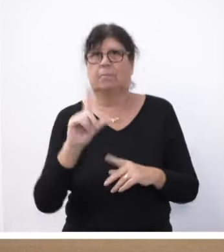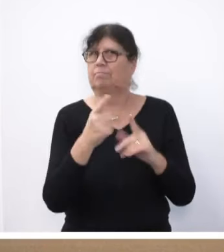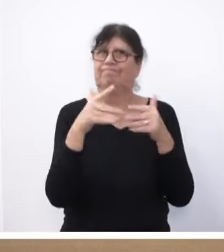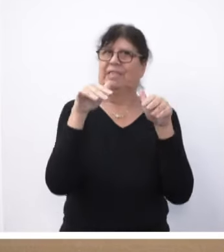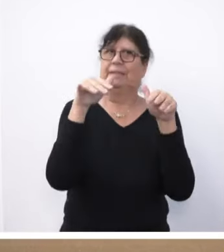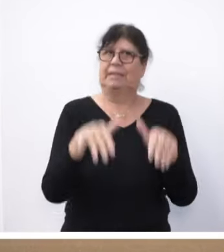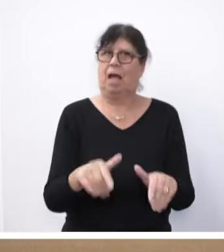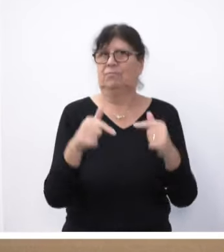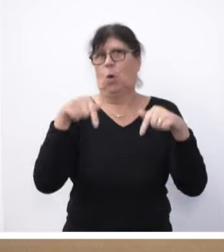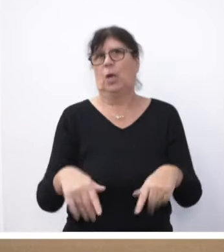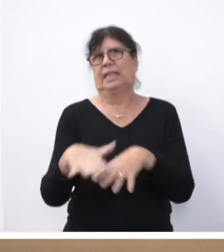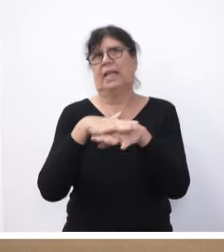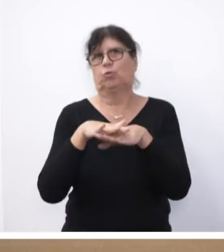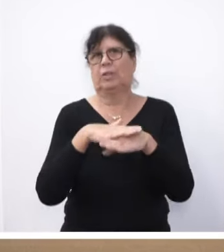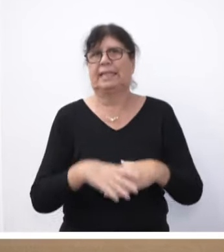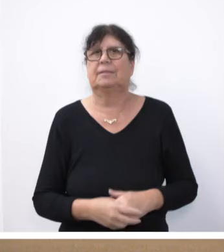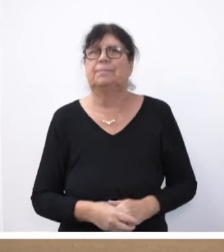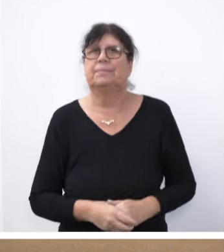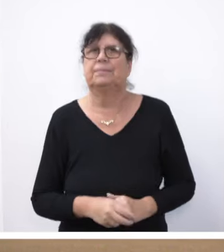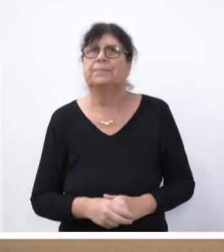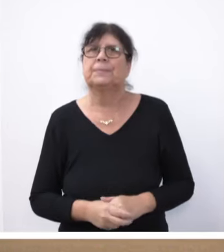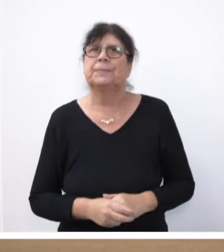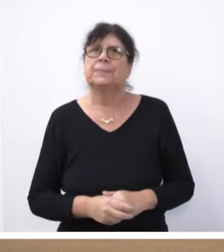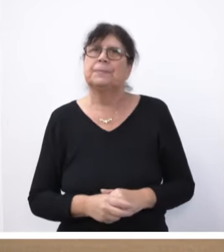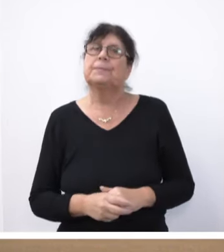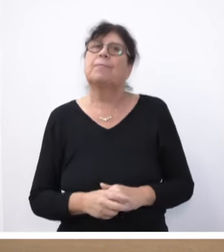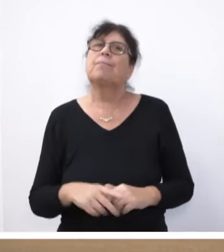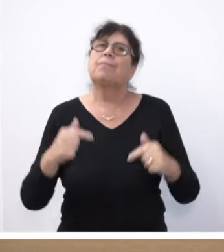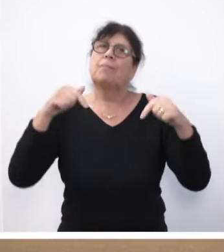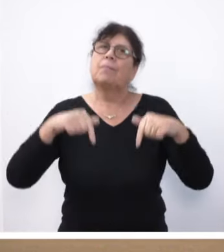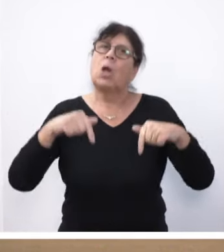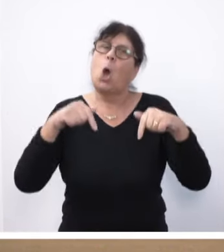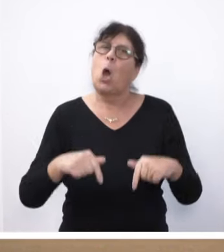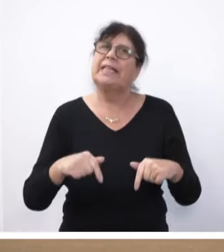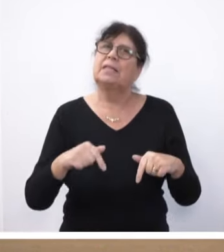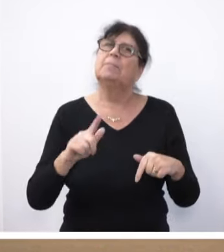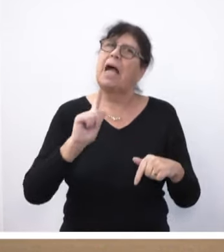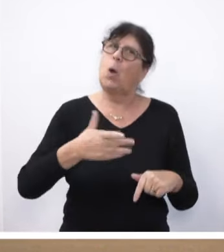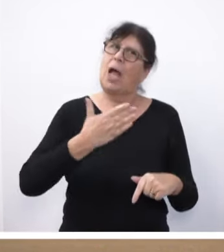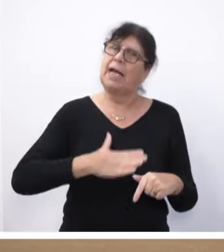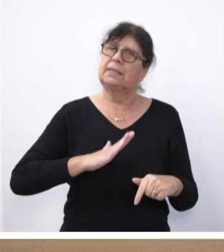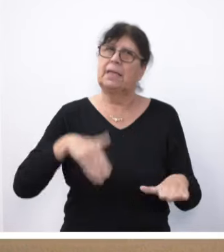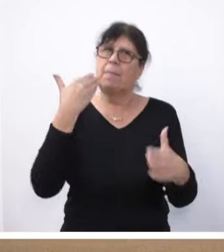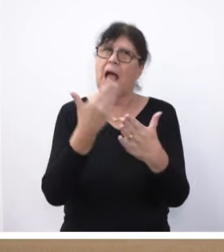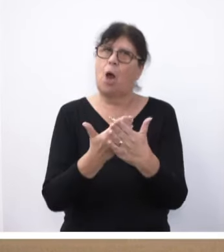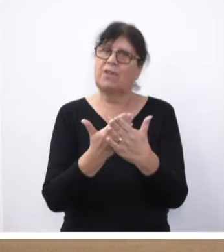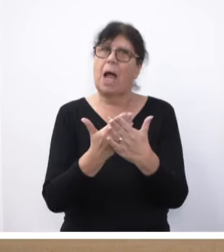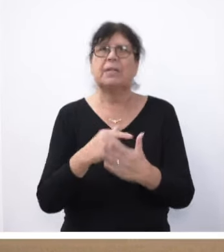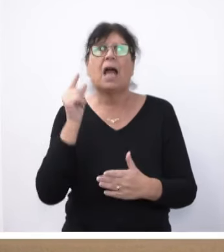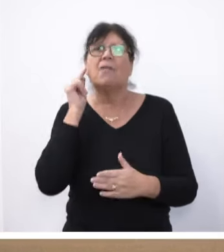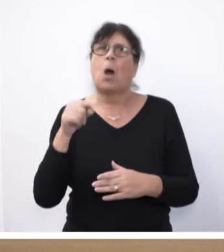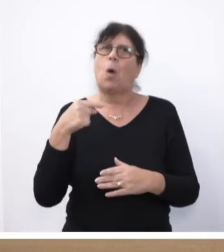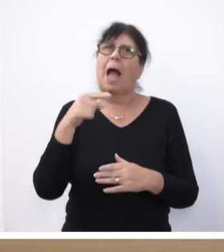für die heutige Sitzung entschuldigt. Ich habe heute auch die angenehme Aufgabe, Frau Abgeordnete